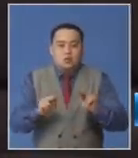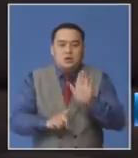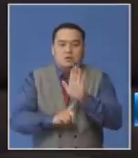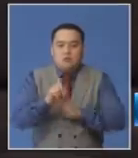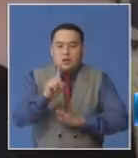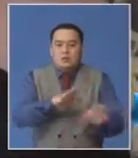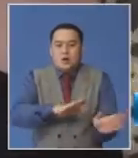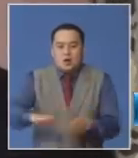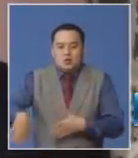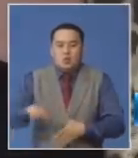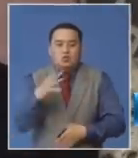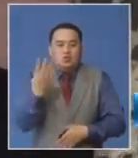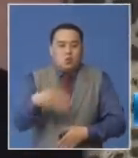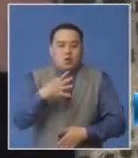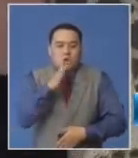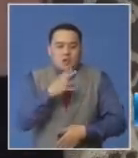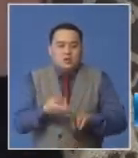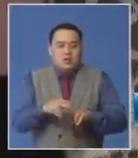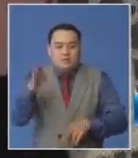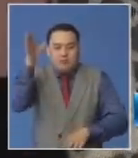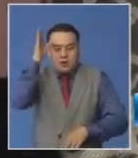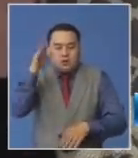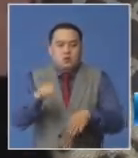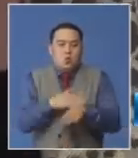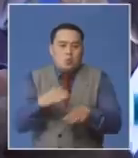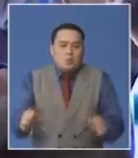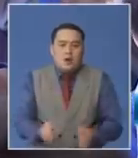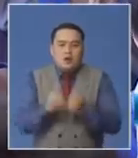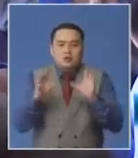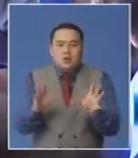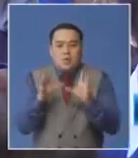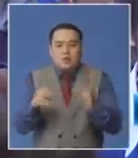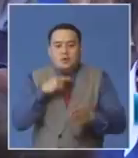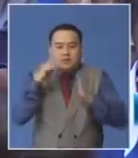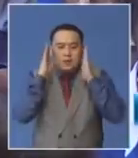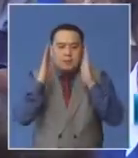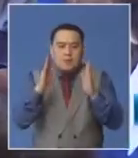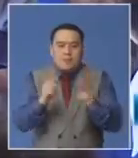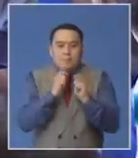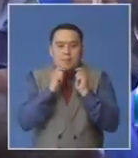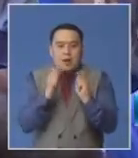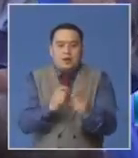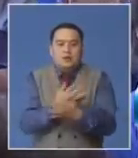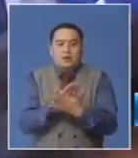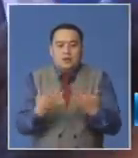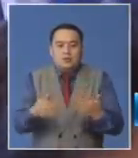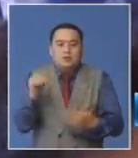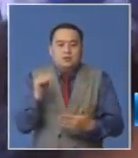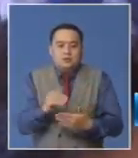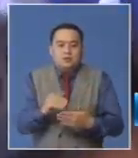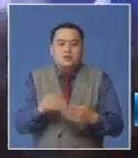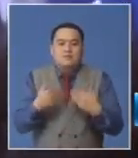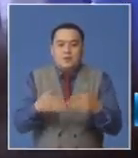дронами прошло 40 лет за этот период знания добрую поддержку и заботливое внимание она подарила нескольким тысячам